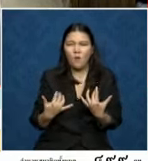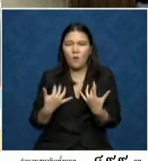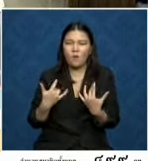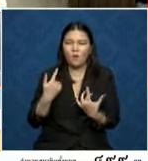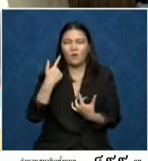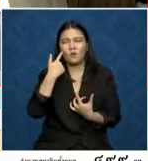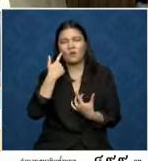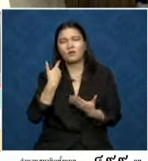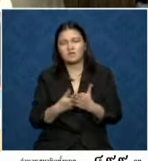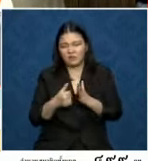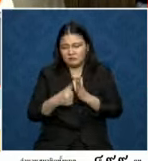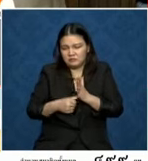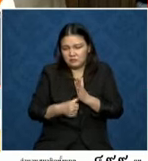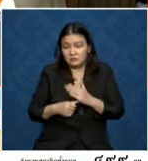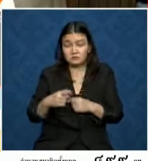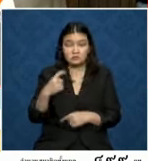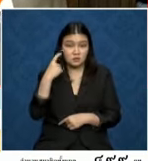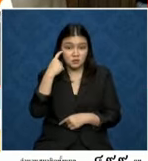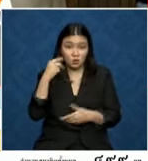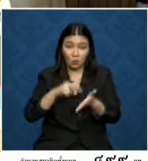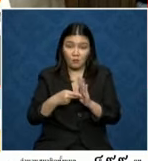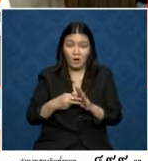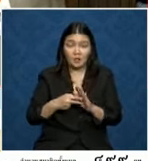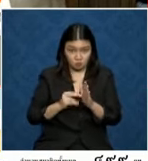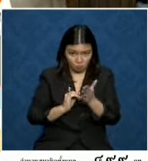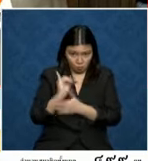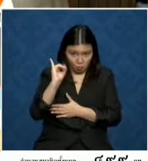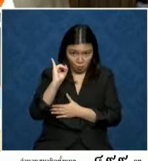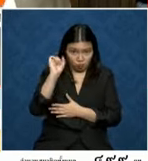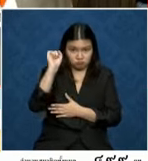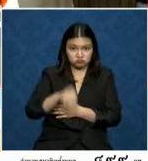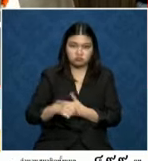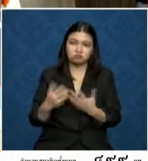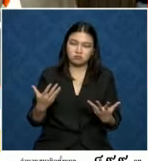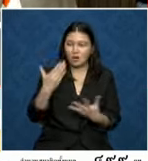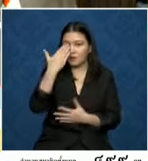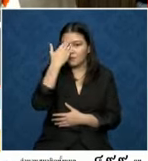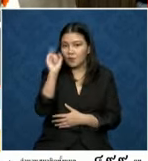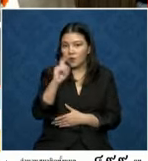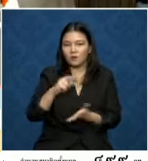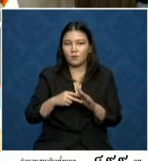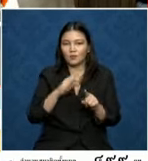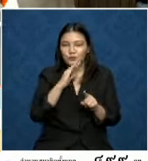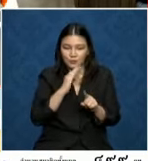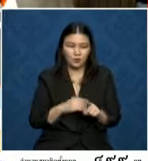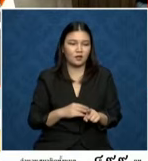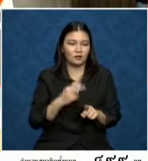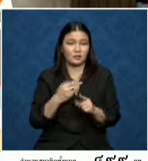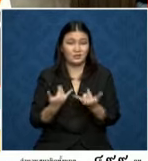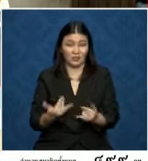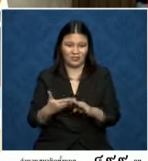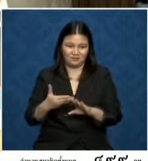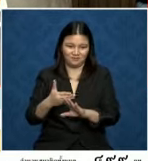ยงท่านว่าเป็นธรรมแล้วหรือครับกับการที่จำหน่ายคดีอาญาออกจากศาลระ